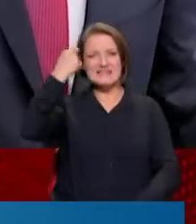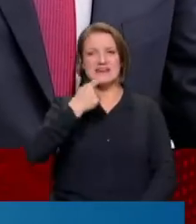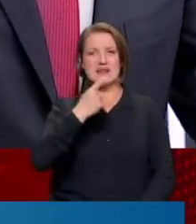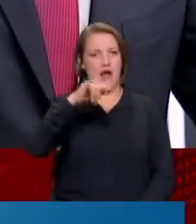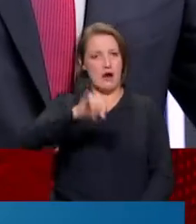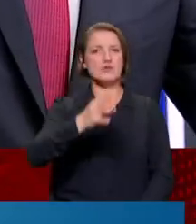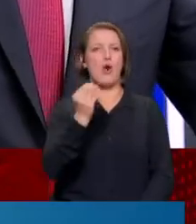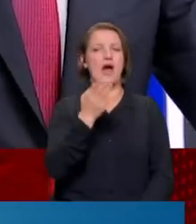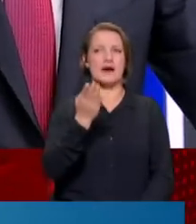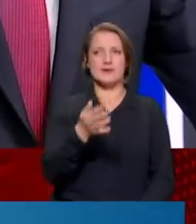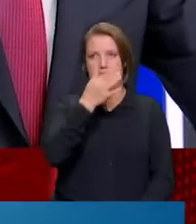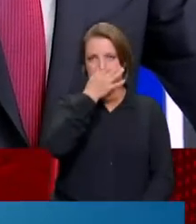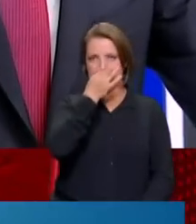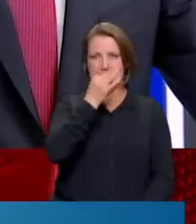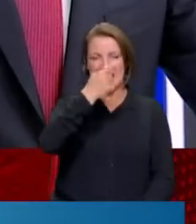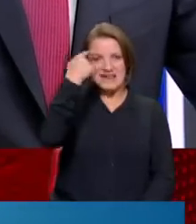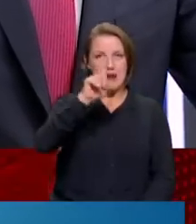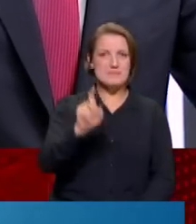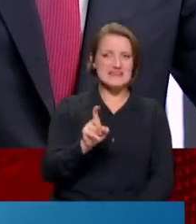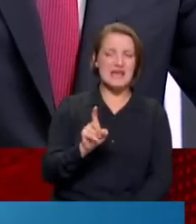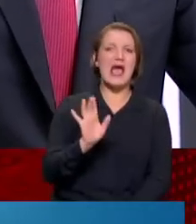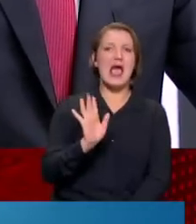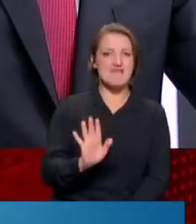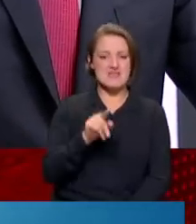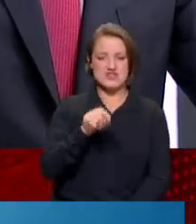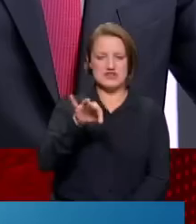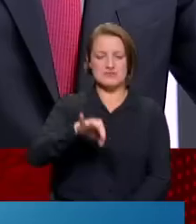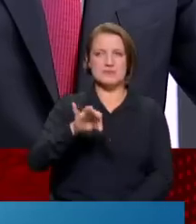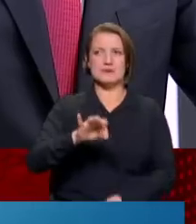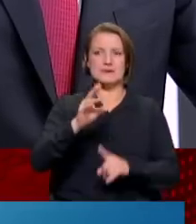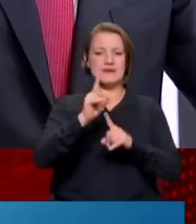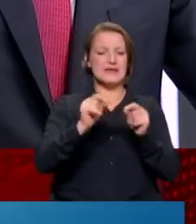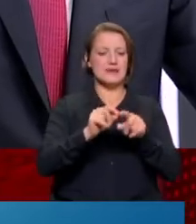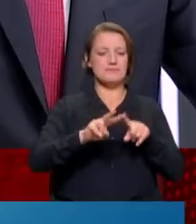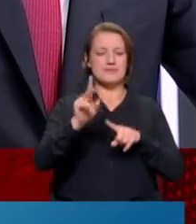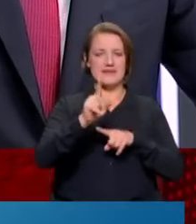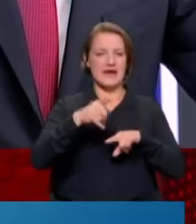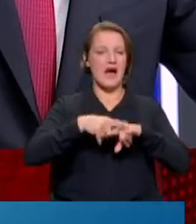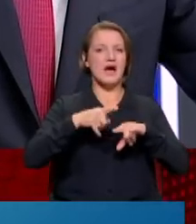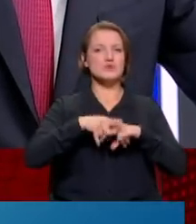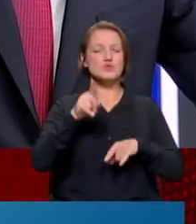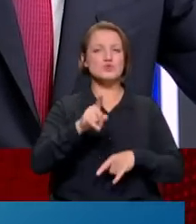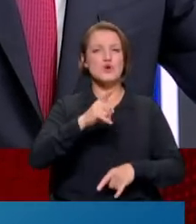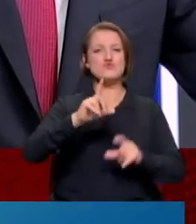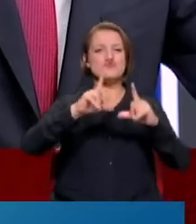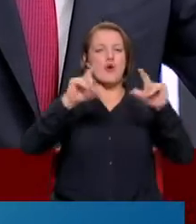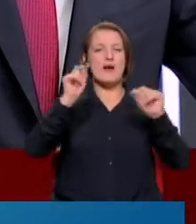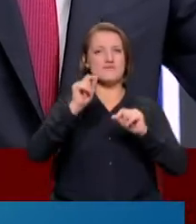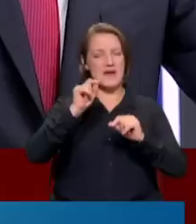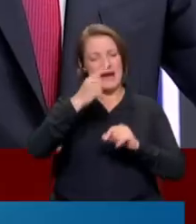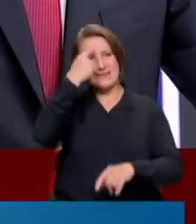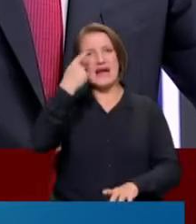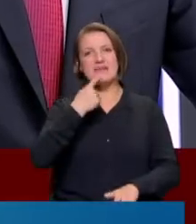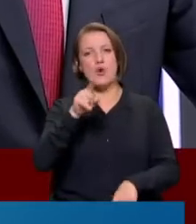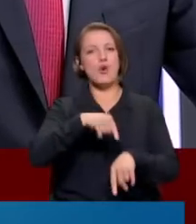haklı olarak şimdi kader midir hocam Evet şimdi onu söyleyeceğim İbn hadun Coğrafya kaderdir demiş o zaman doğrudur